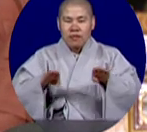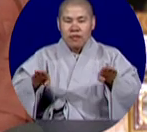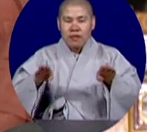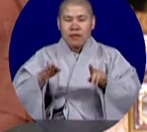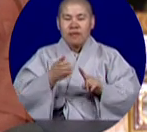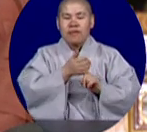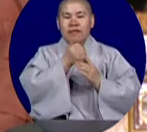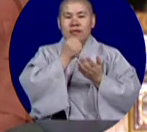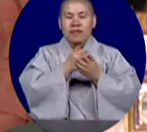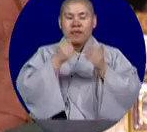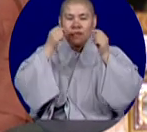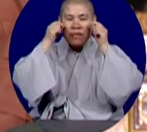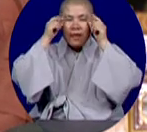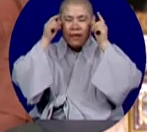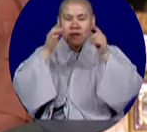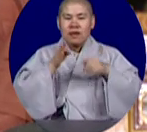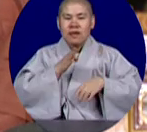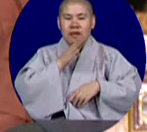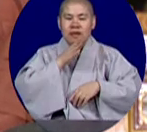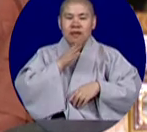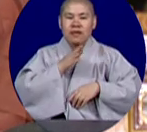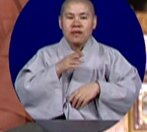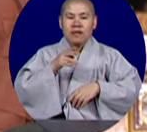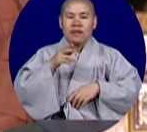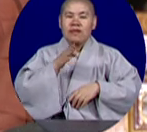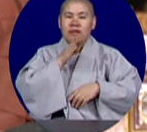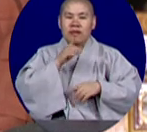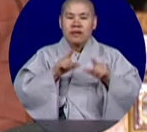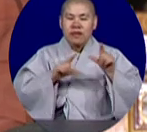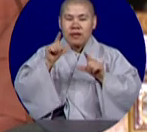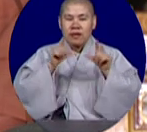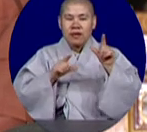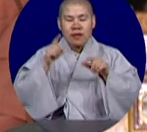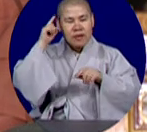부처님의 깨달은 진여 실상의 지혜에는 시간이 없어요.